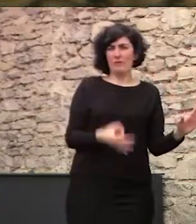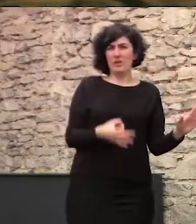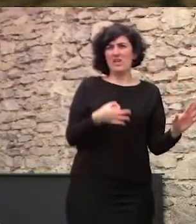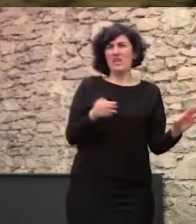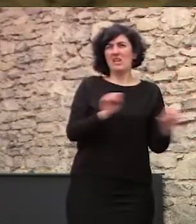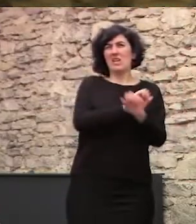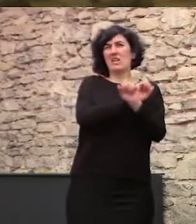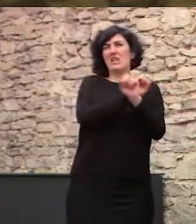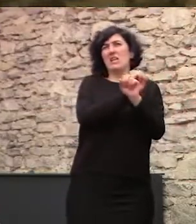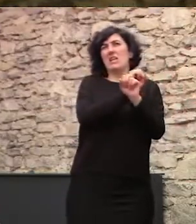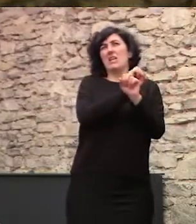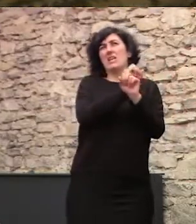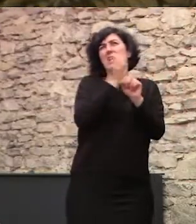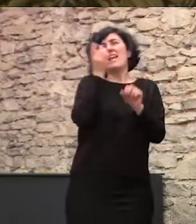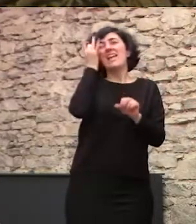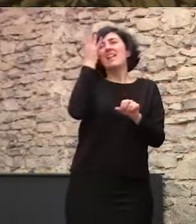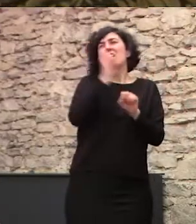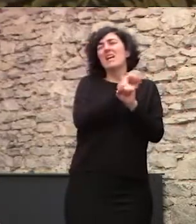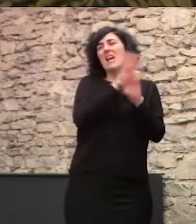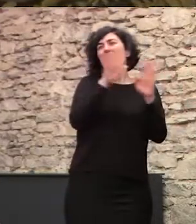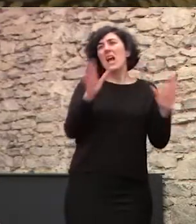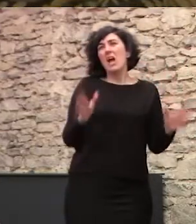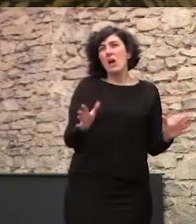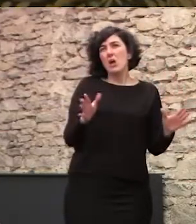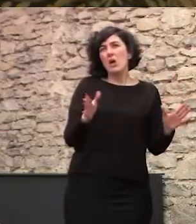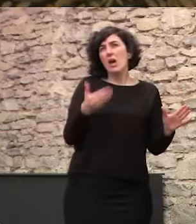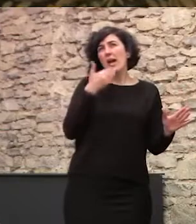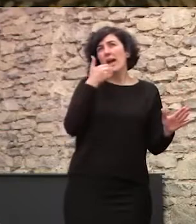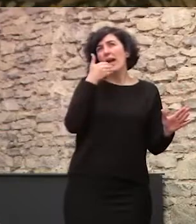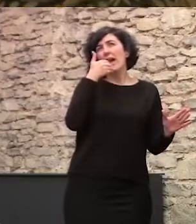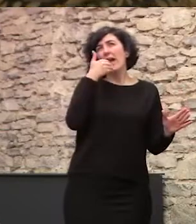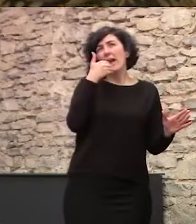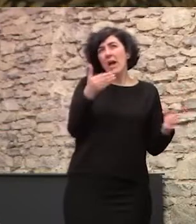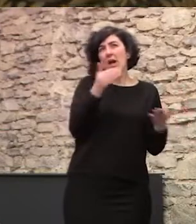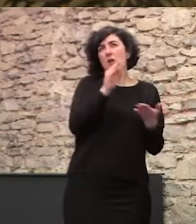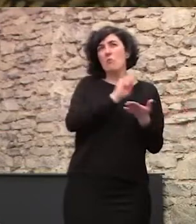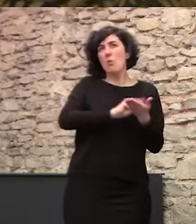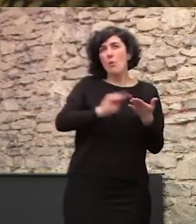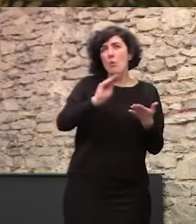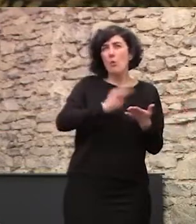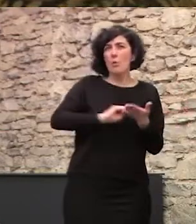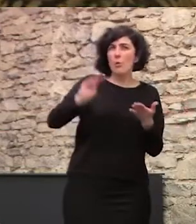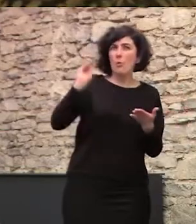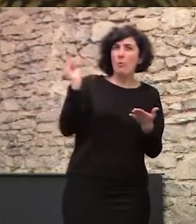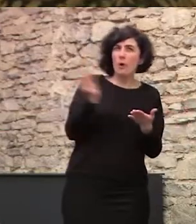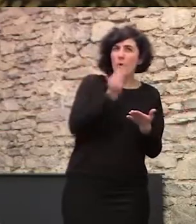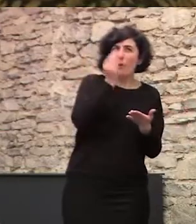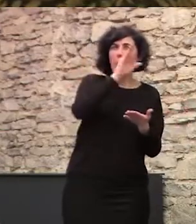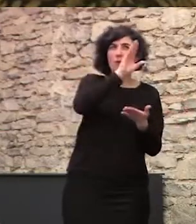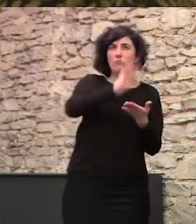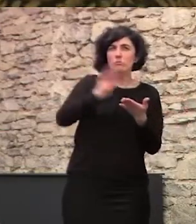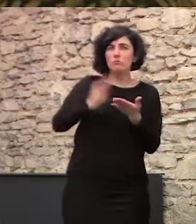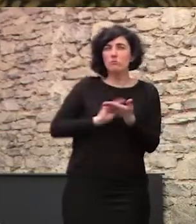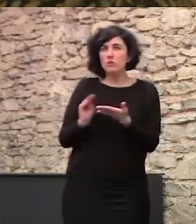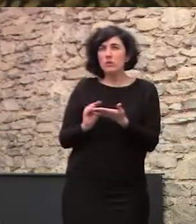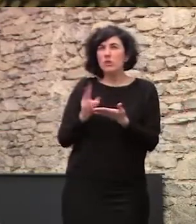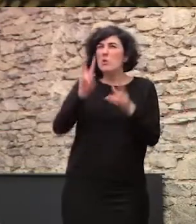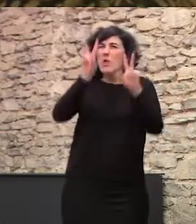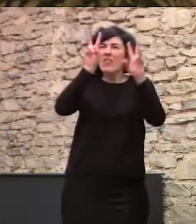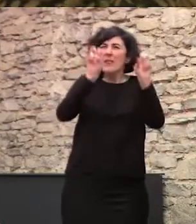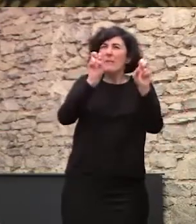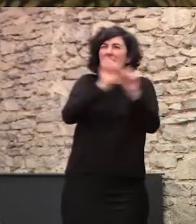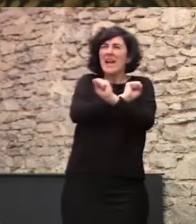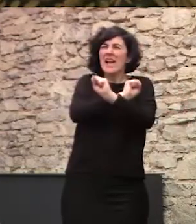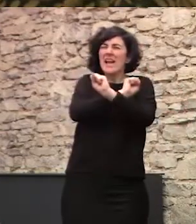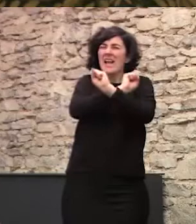argitasun horiekin eta idei argi horiekin joango zinen borobizan eta egiten izatean liburu hori. Bazen nuen zabet oso argi zenukana nahi